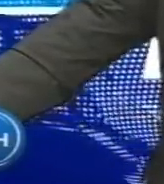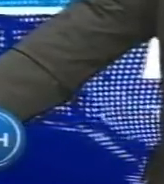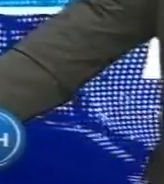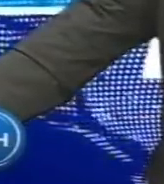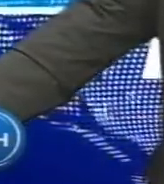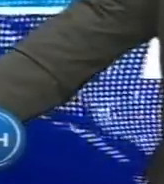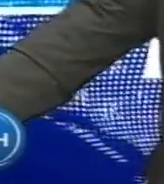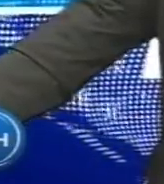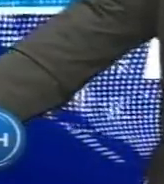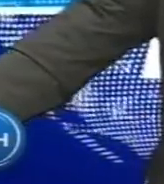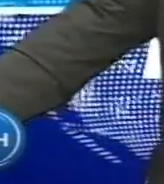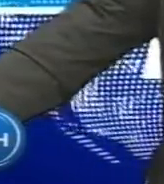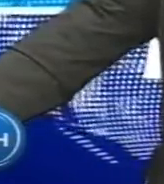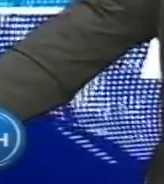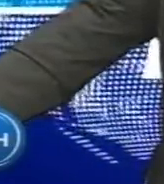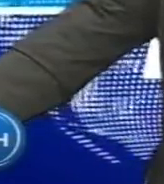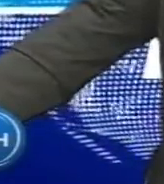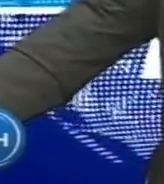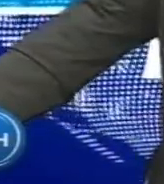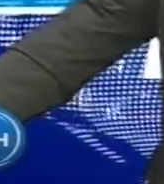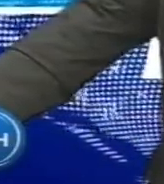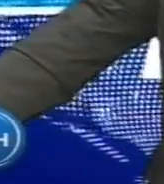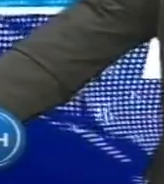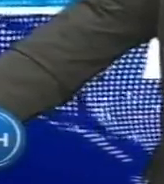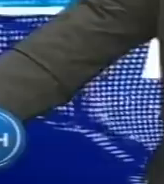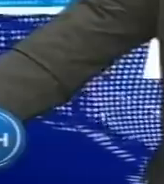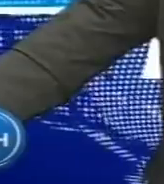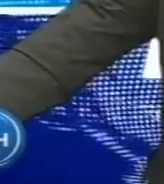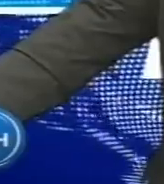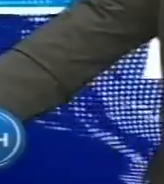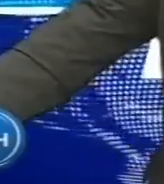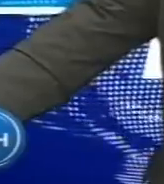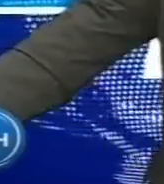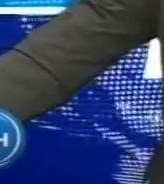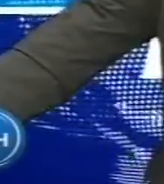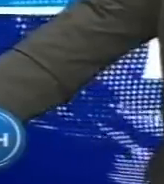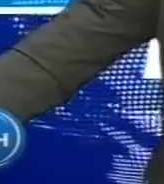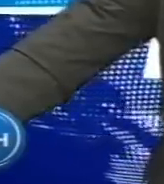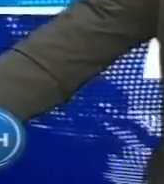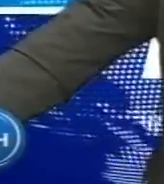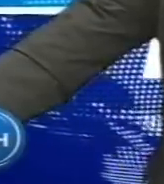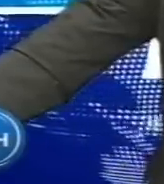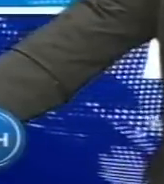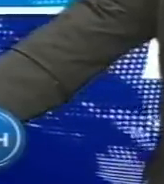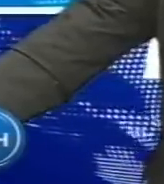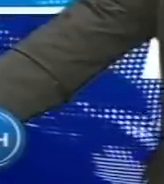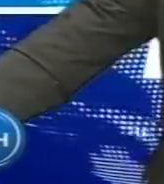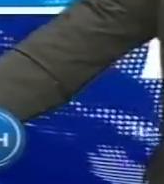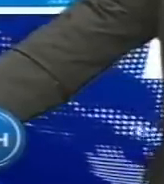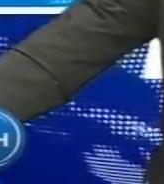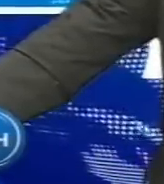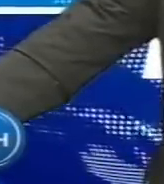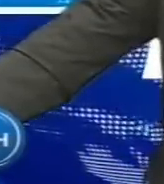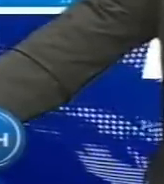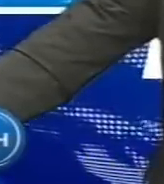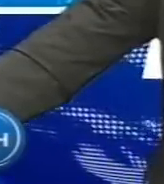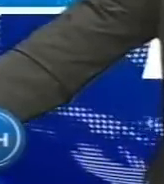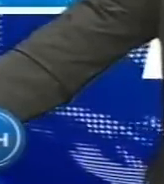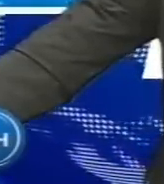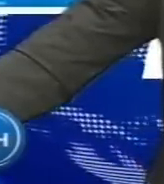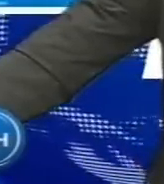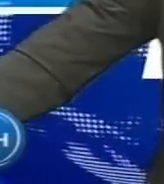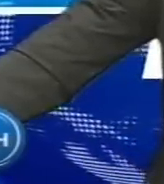conseil d'administration, la direction générale et l'ensemble du personnel du réseau national des télécommunications par